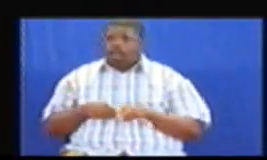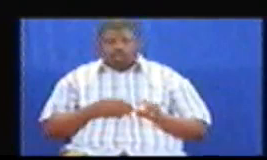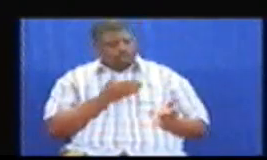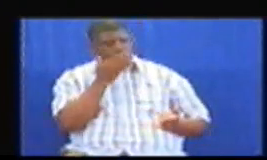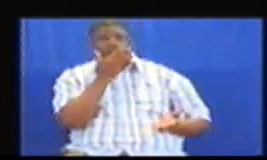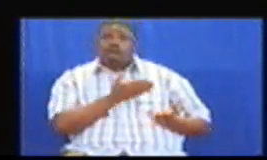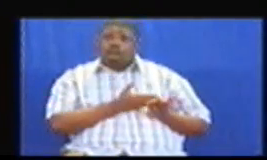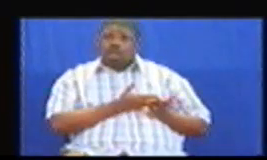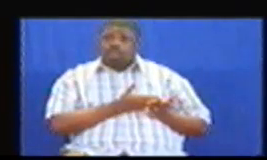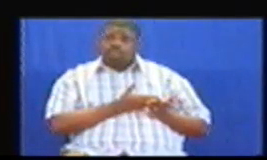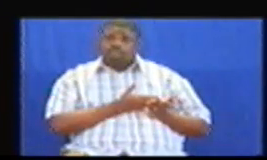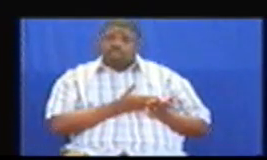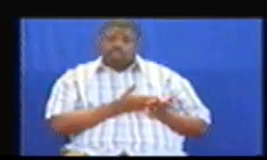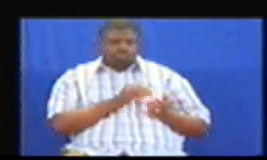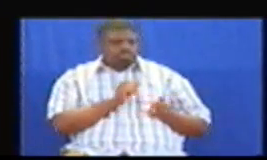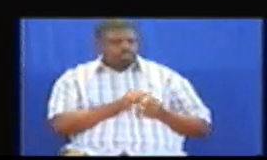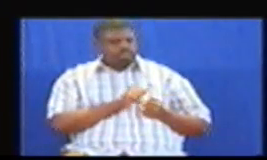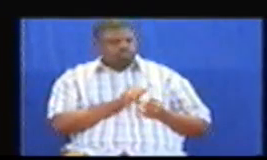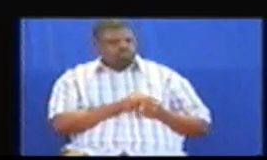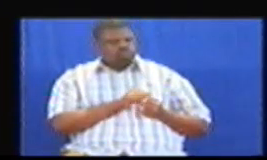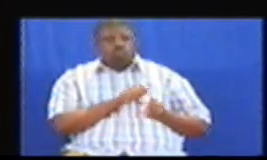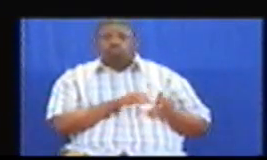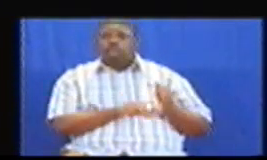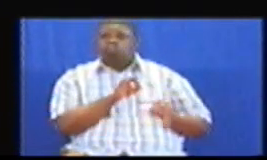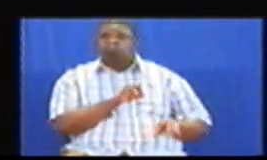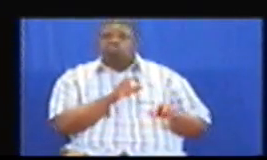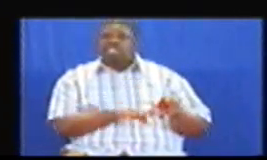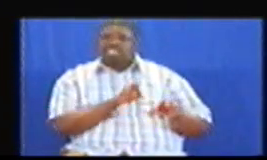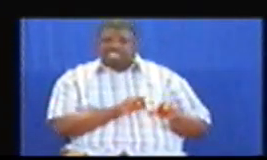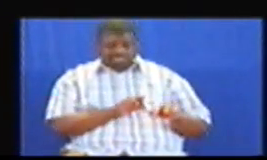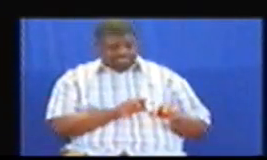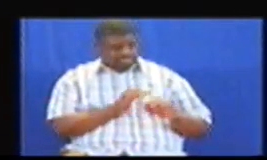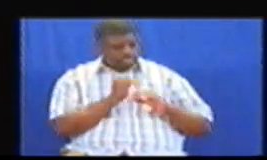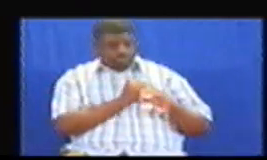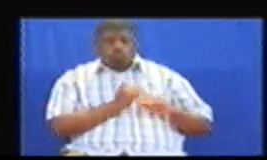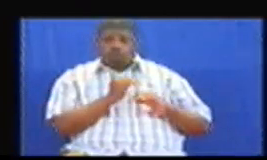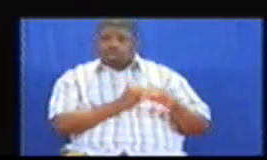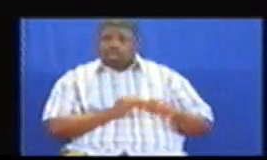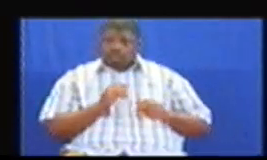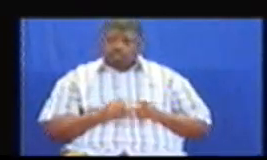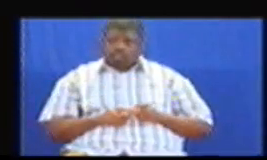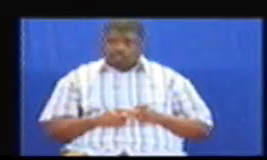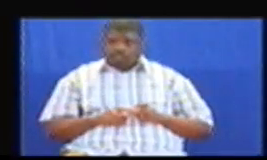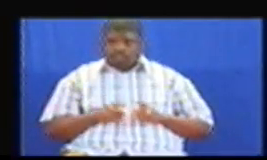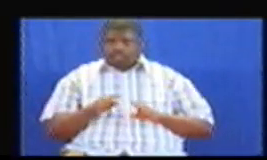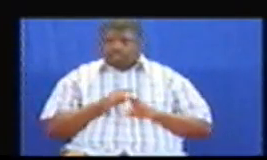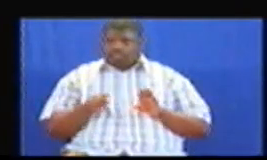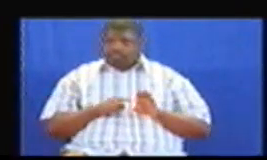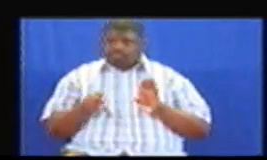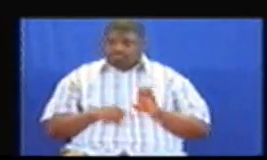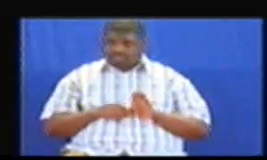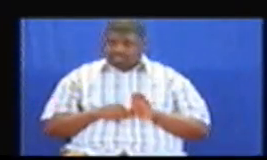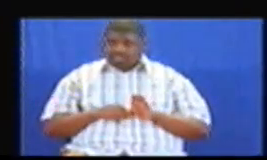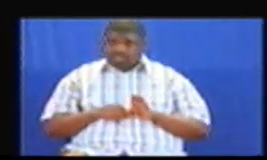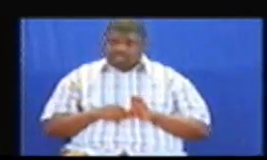za mkataba wa mambo ya uchaguzi demokrasia, yani African Charter on Democracy,